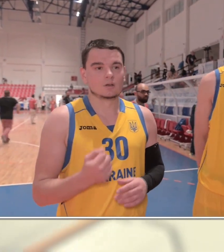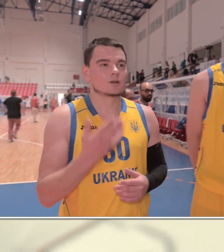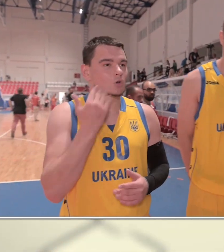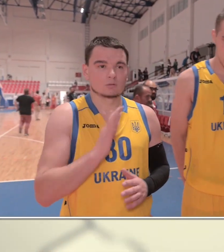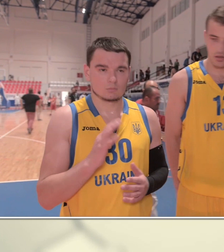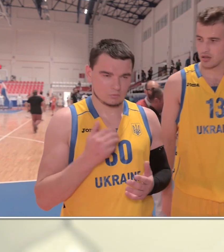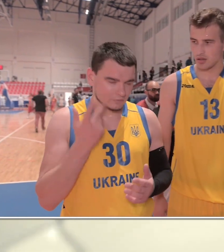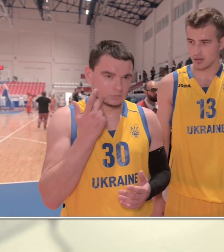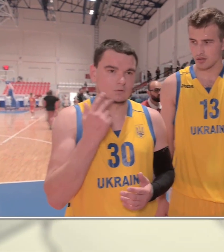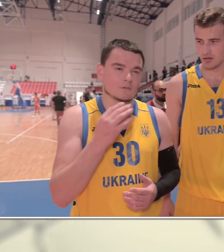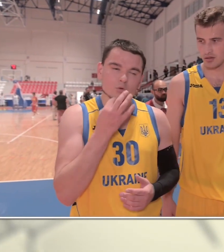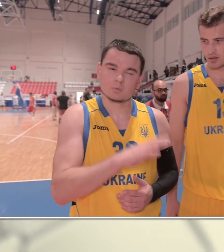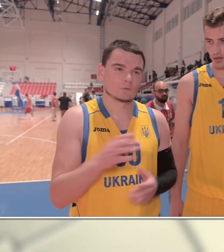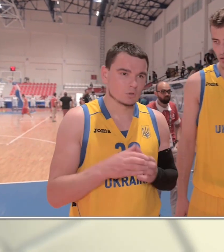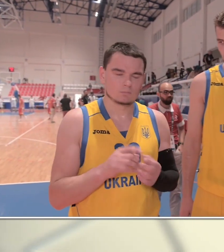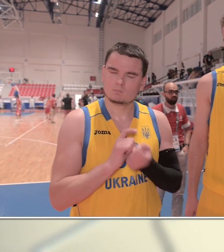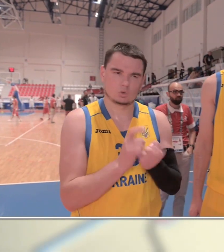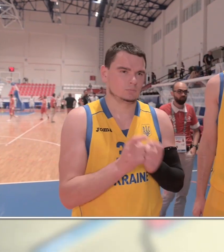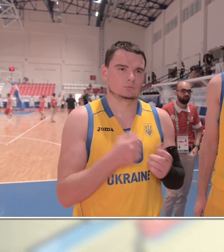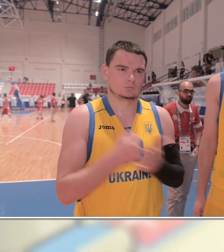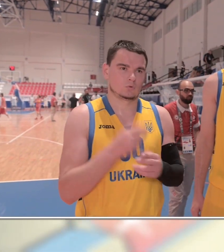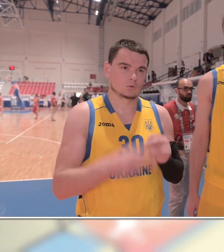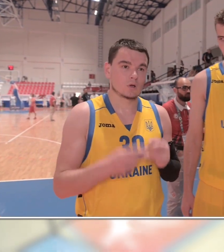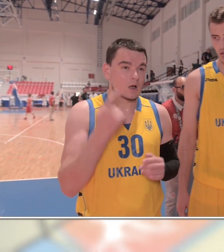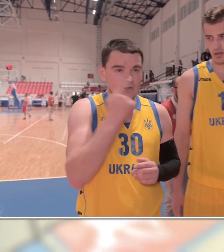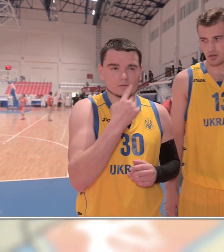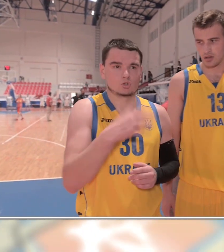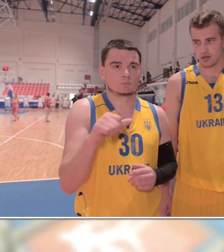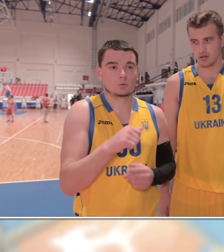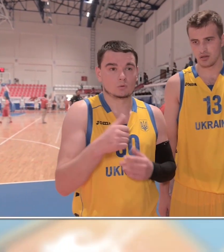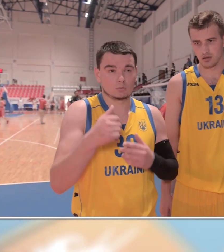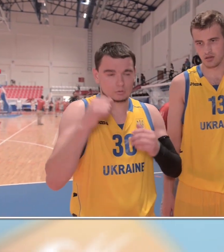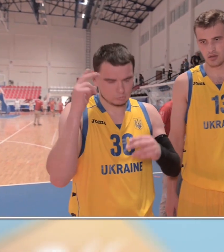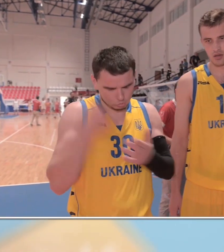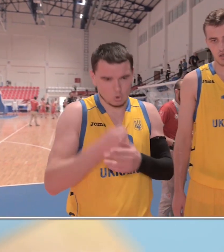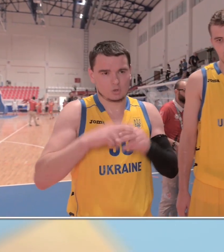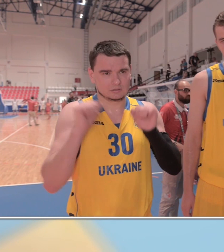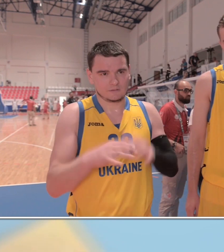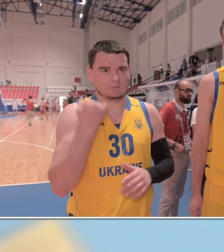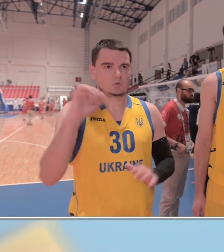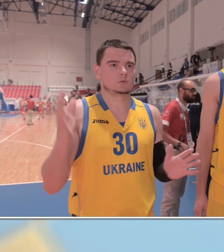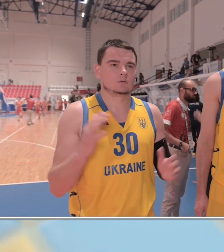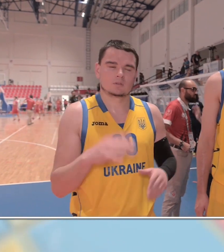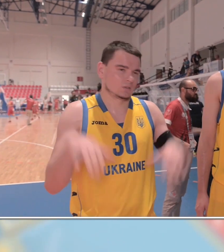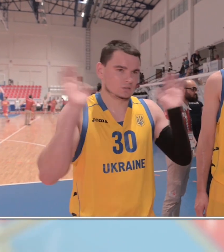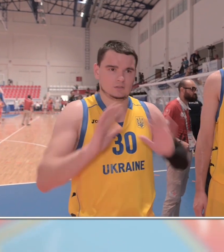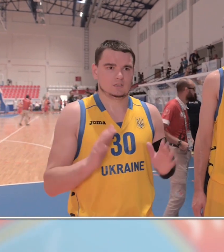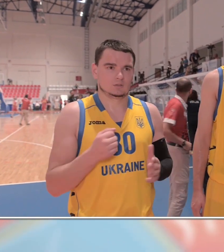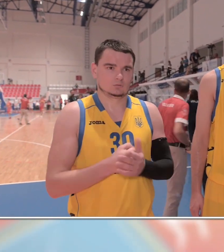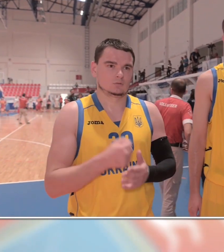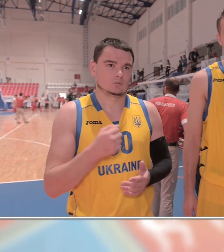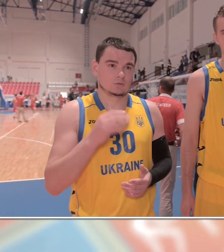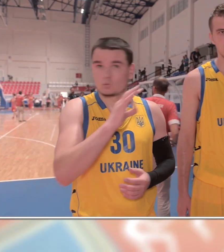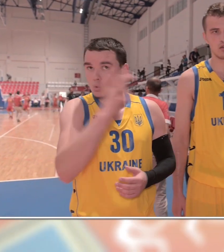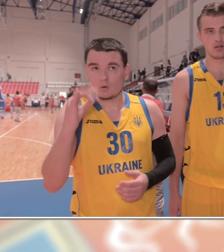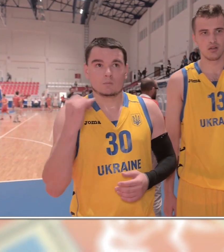Сьогодні була гра тяжела. Нелегко завжди. Боремося до кінця. До кінця, до перемоги.